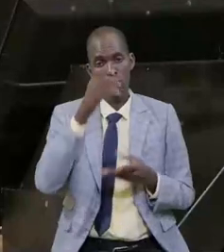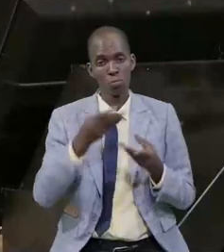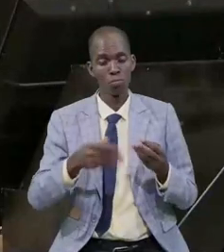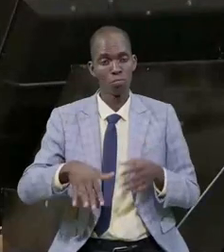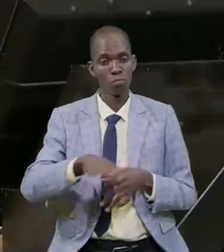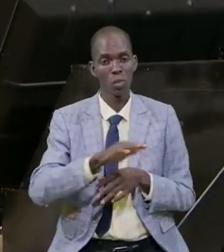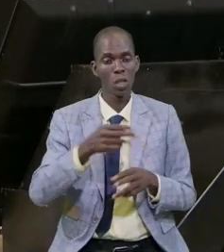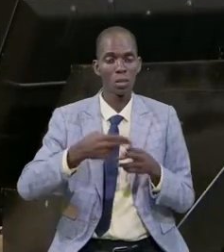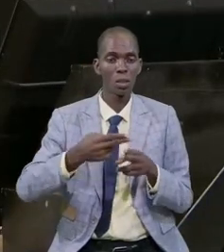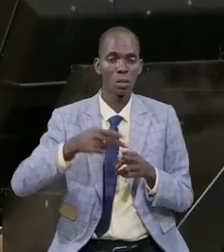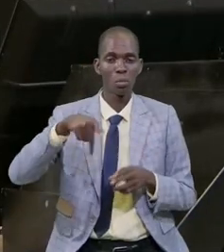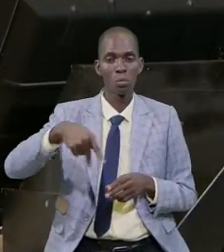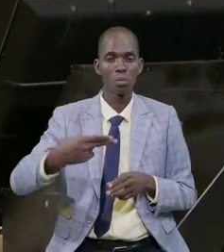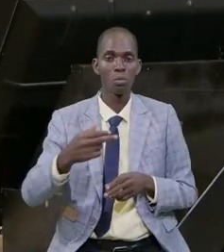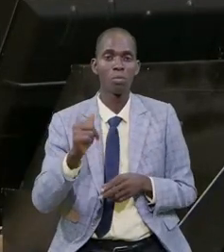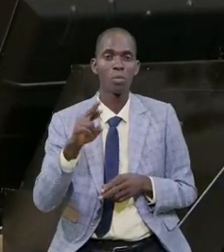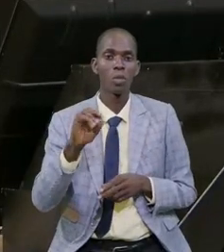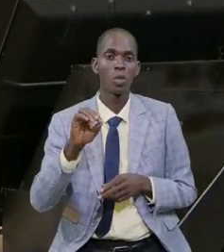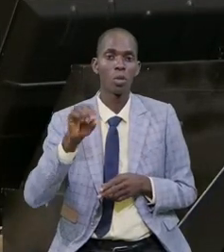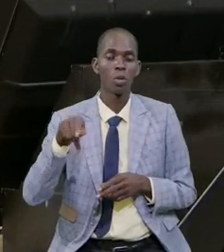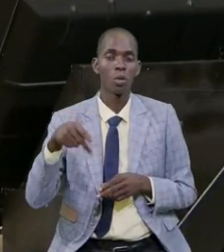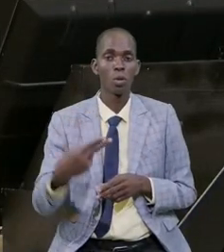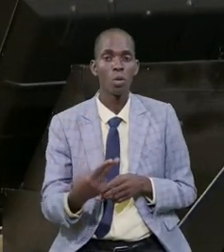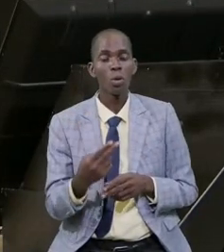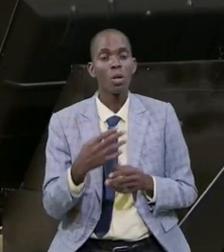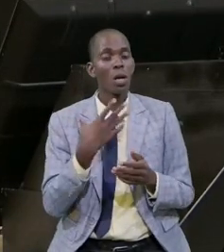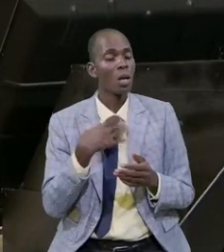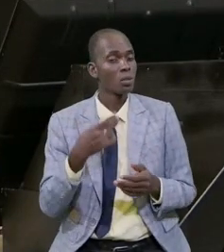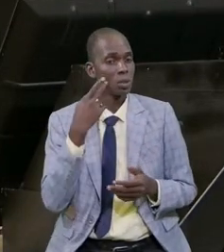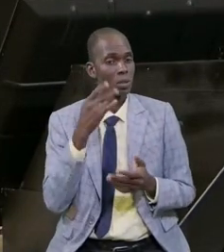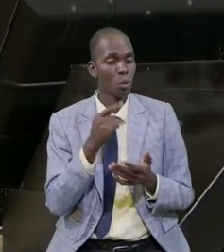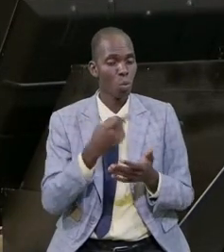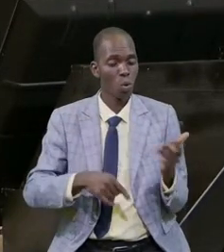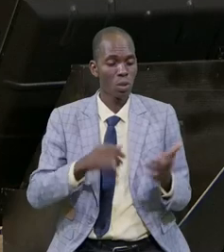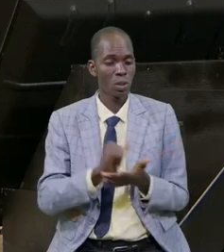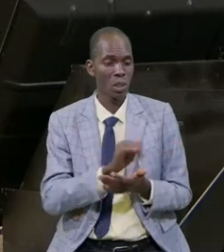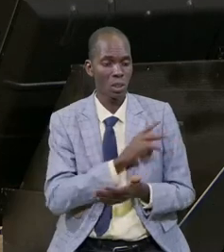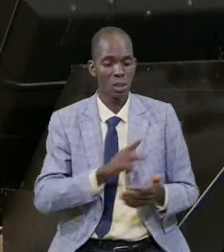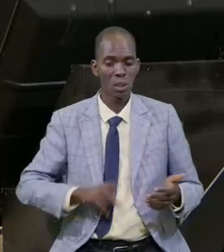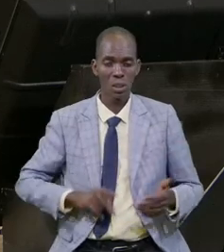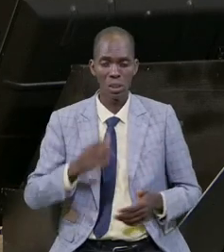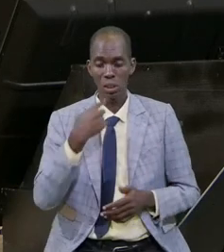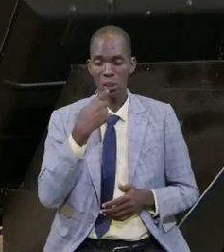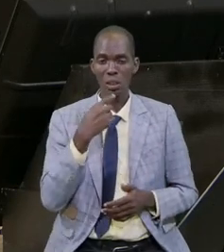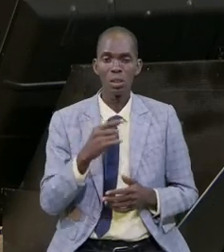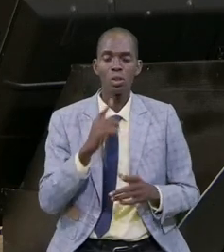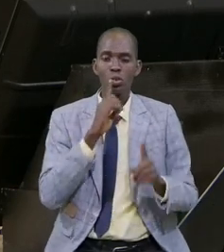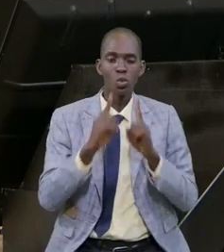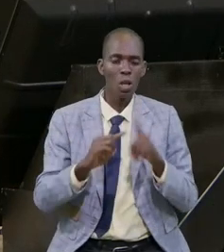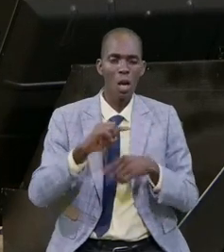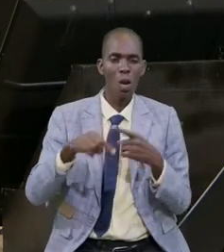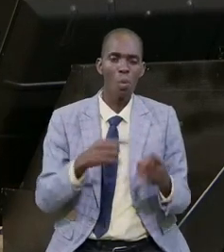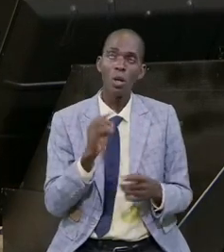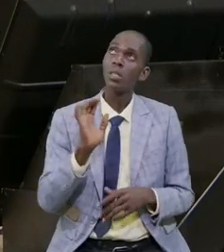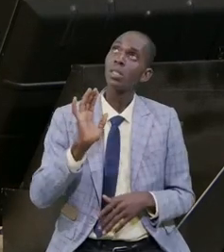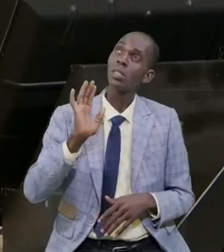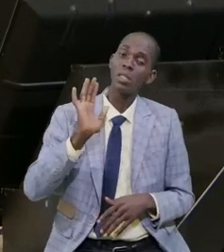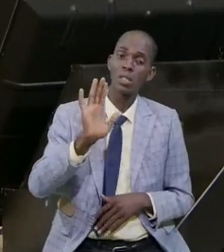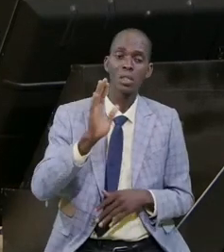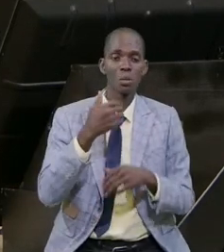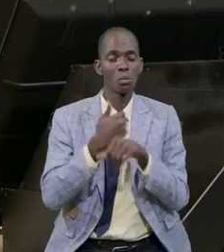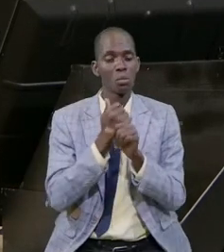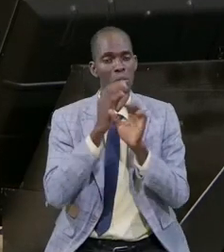le petit feu qui sortait de lui et disait ce qu'un homme ne doit pas dire à son créateur.